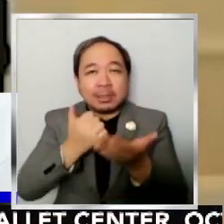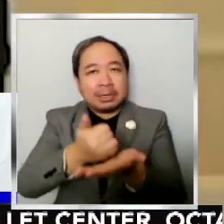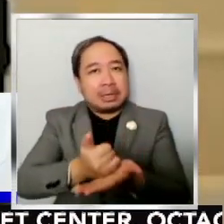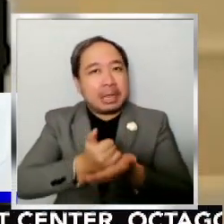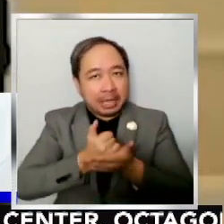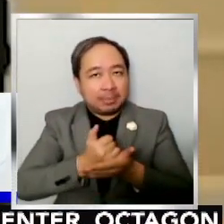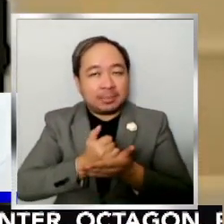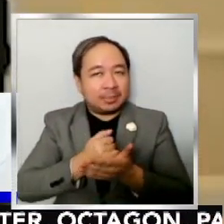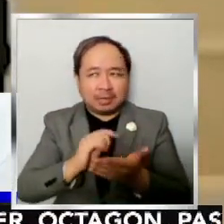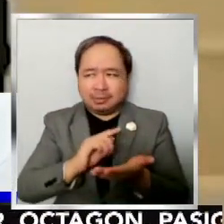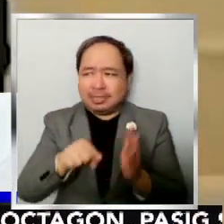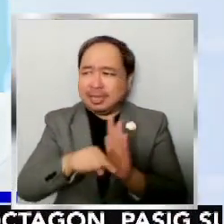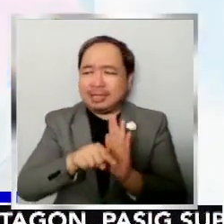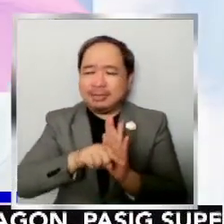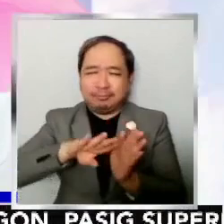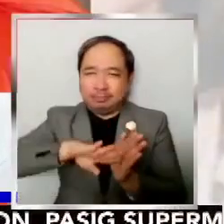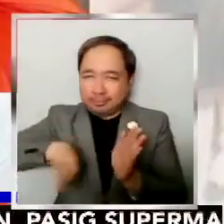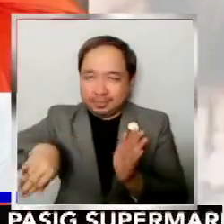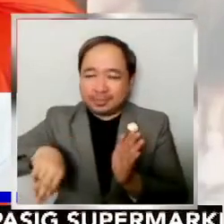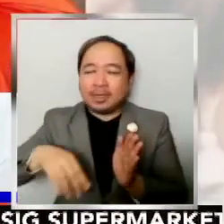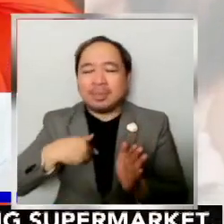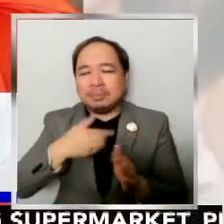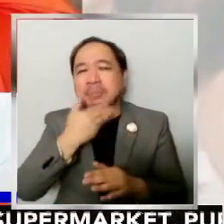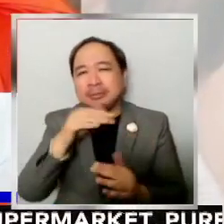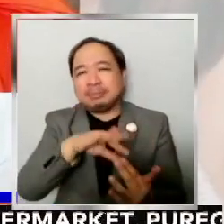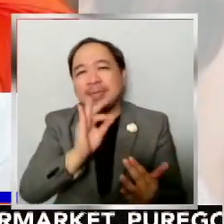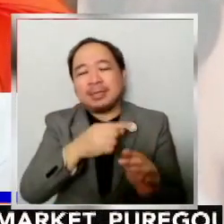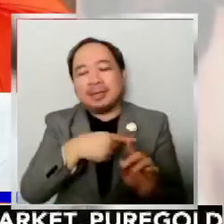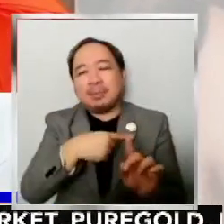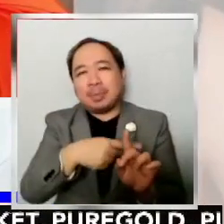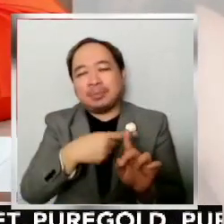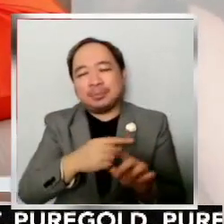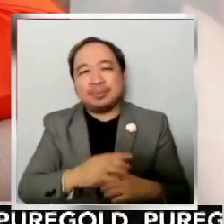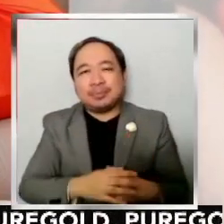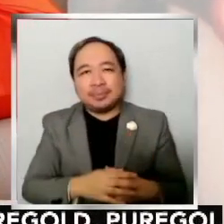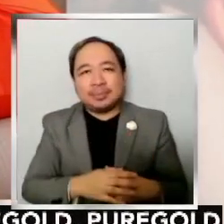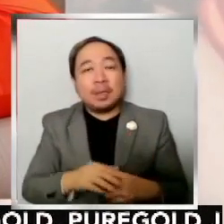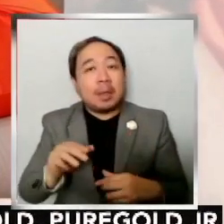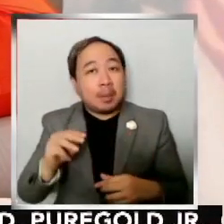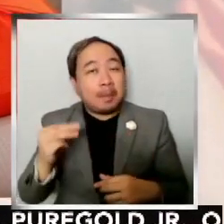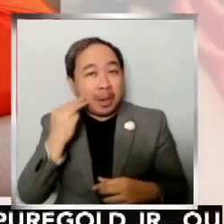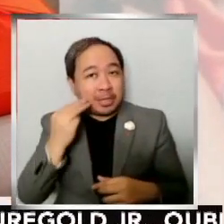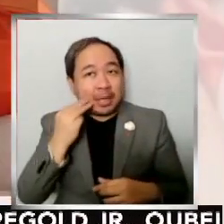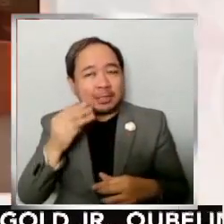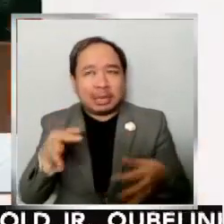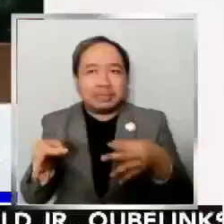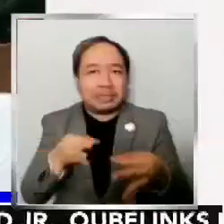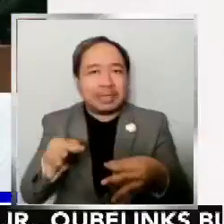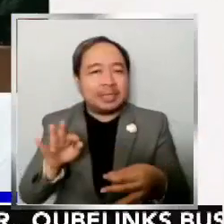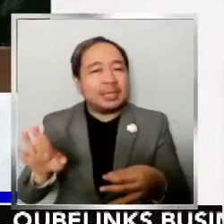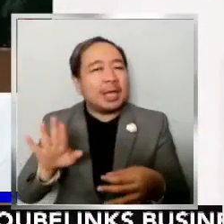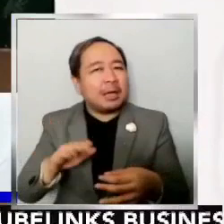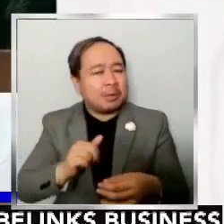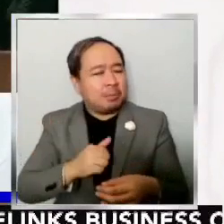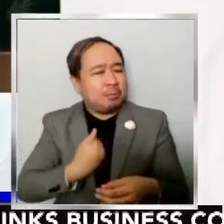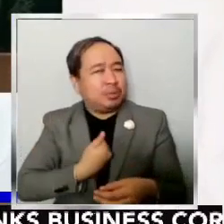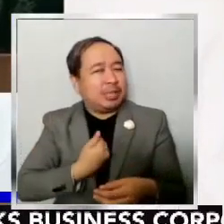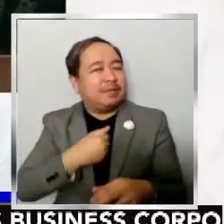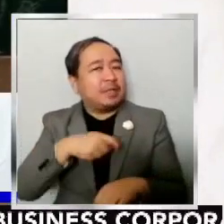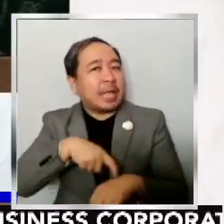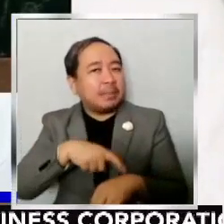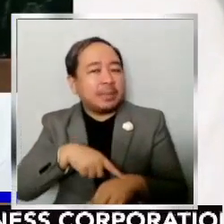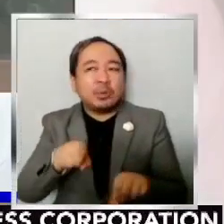negay. So doon ako sa good side. Game rin si Marian na nagdetalye sa kanyang me time, kasabay ng pagiging hands-on